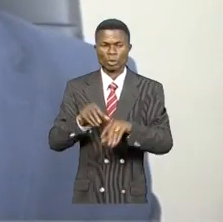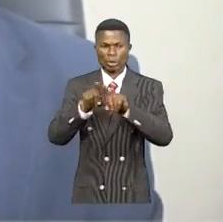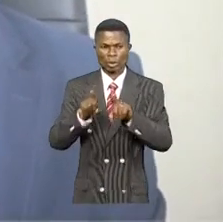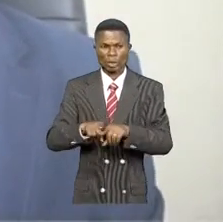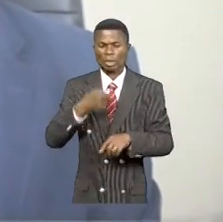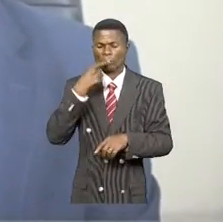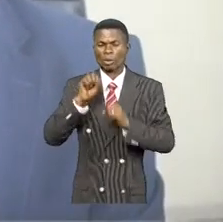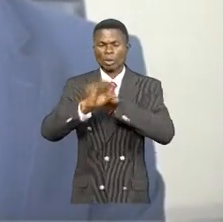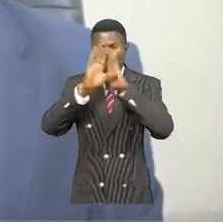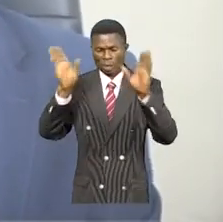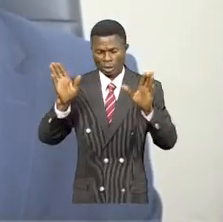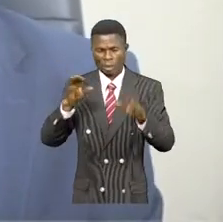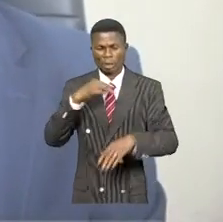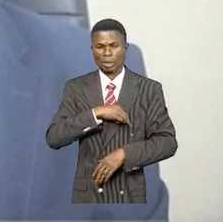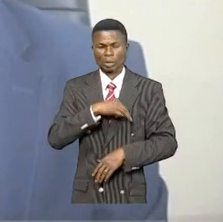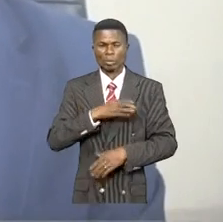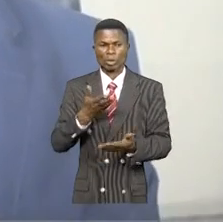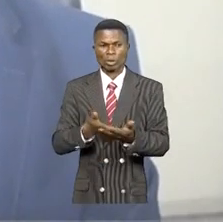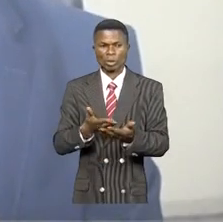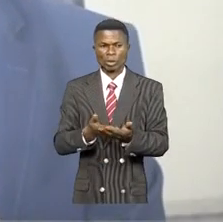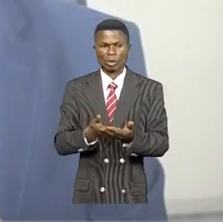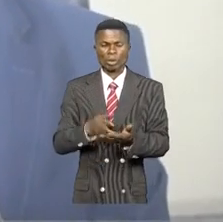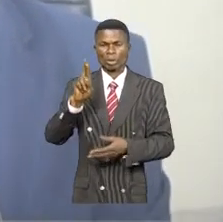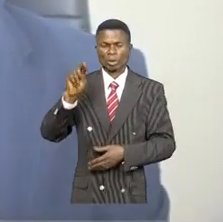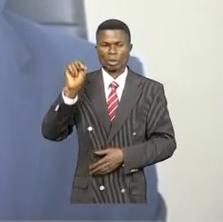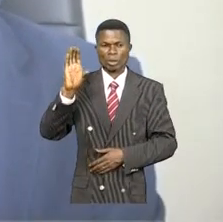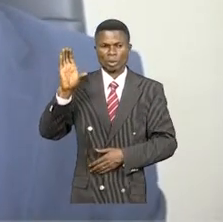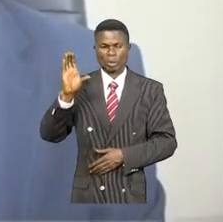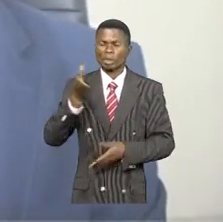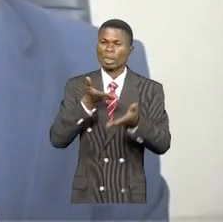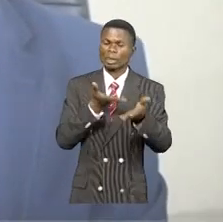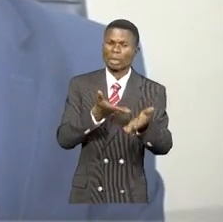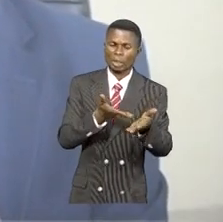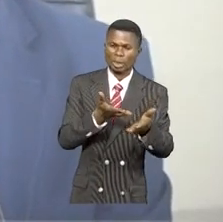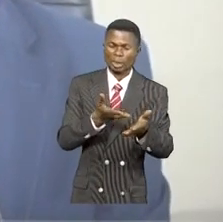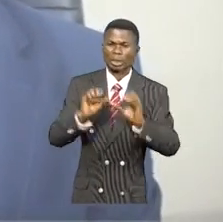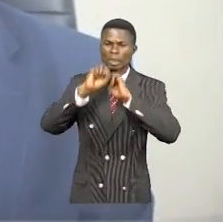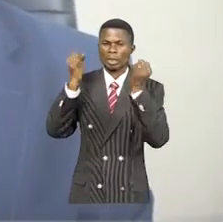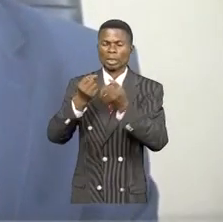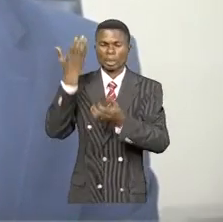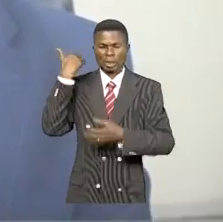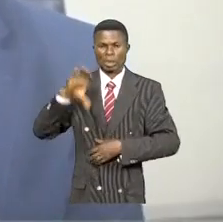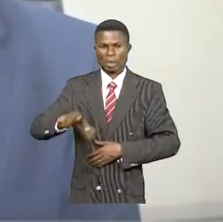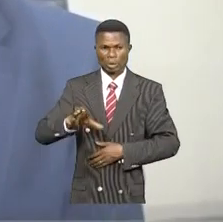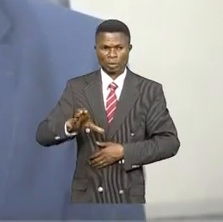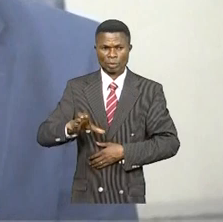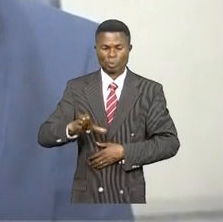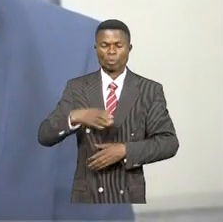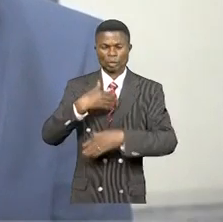le compte de la nation et de l'accompagner pour concrétiser sa vision.